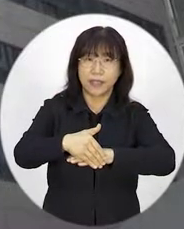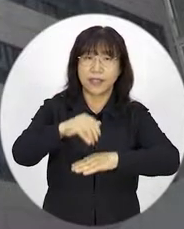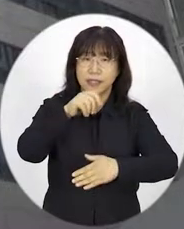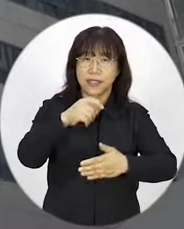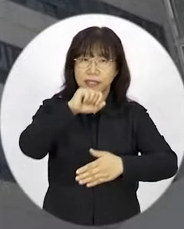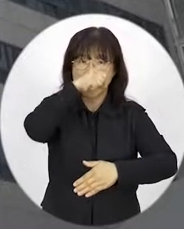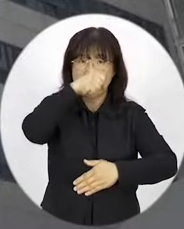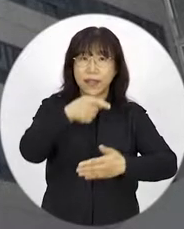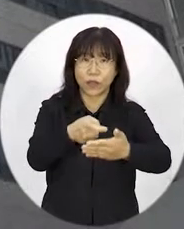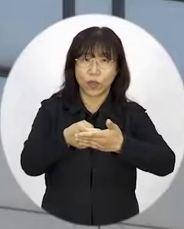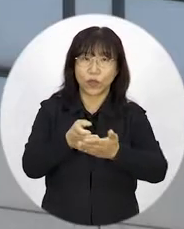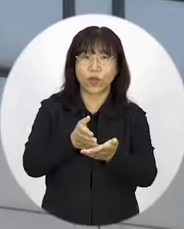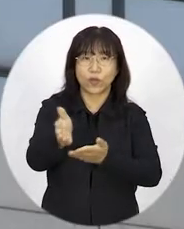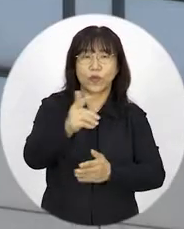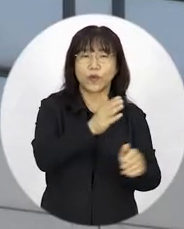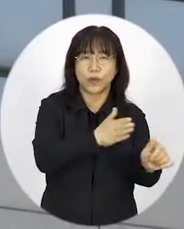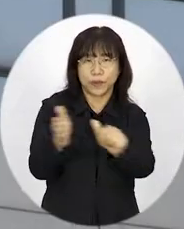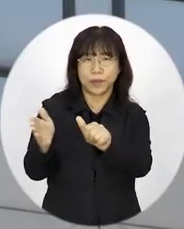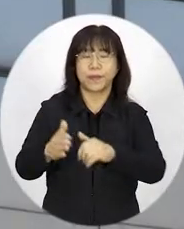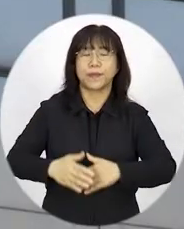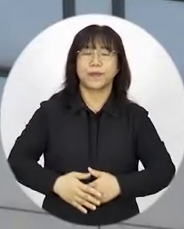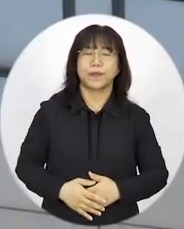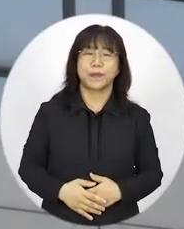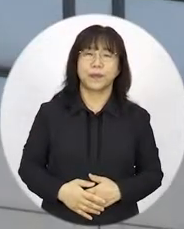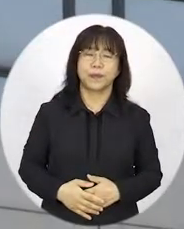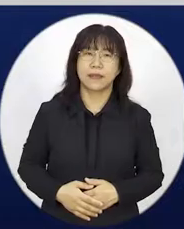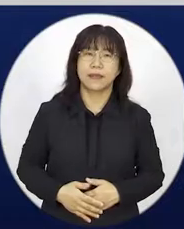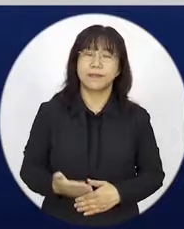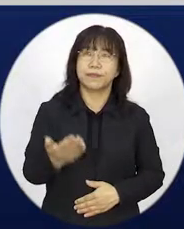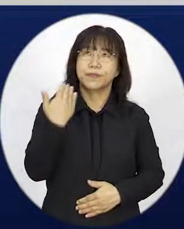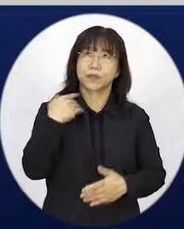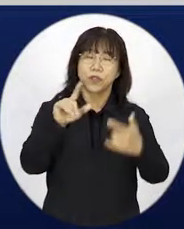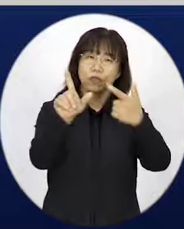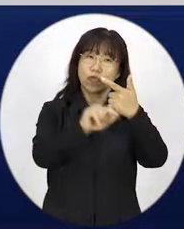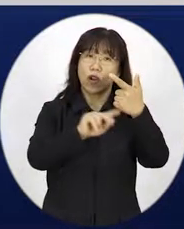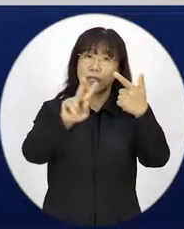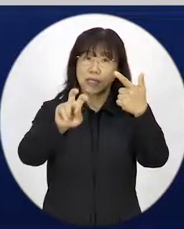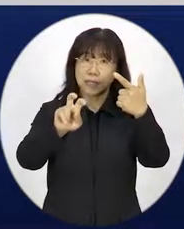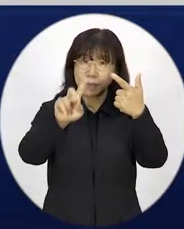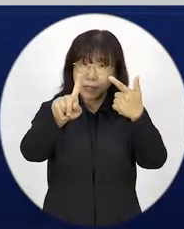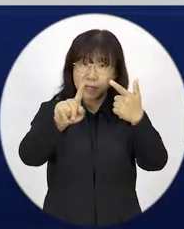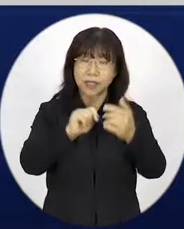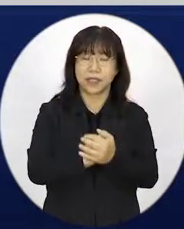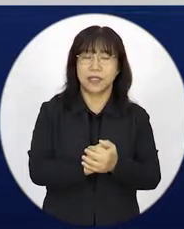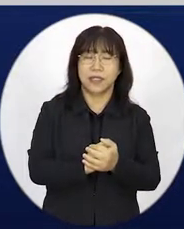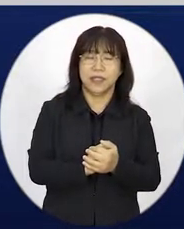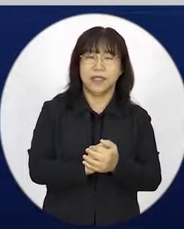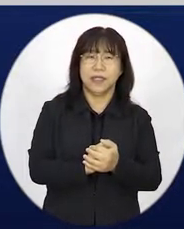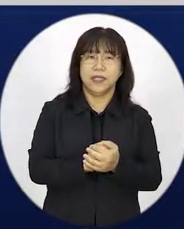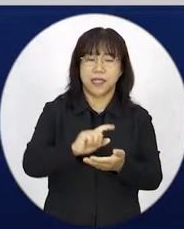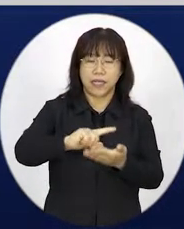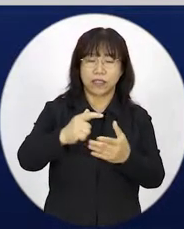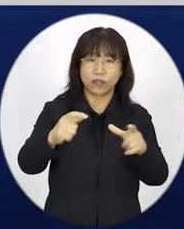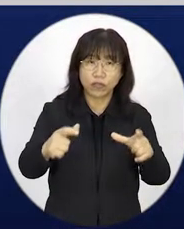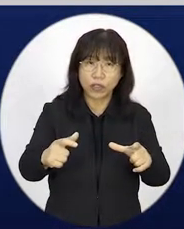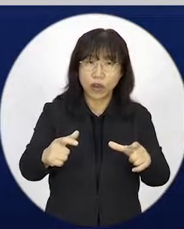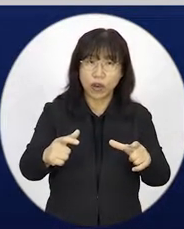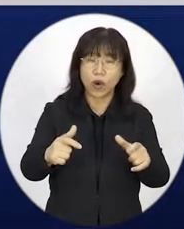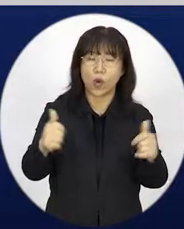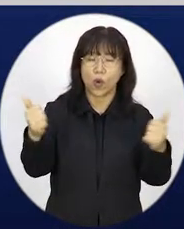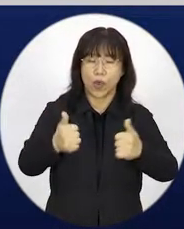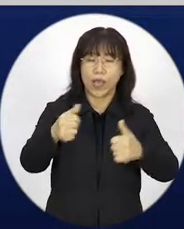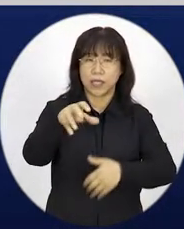강서구청 기획예산과로 문의하면 됩니다. 지난 21일 강서구청 3층 대회의실에서